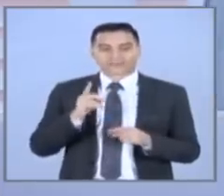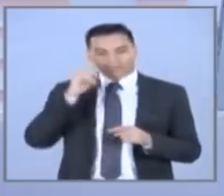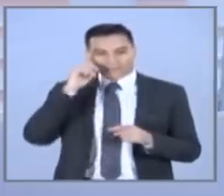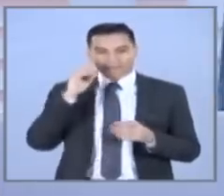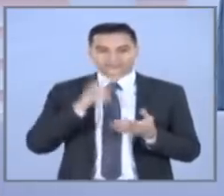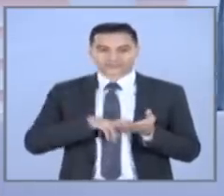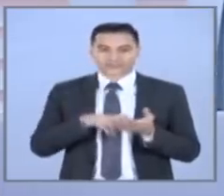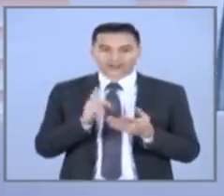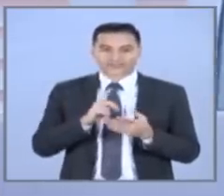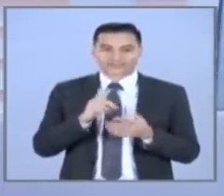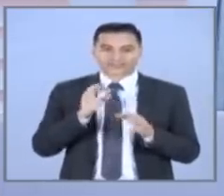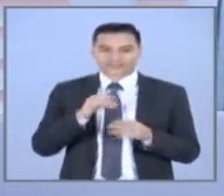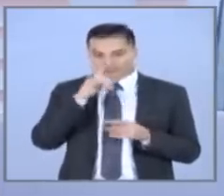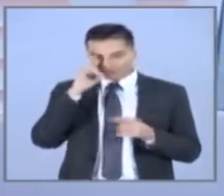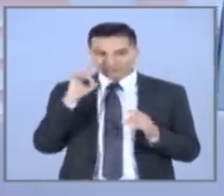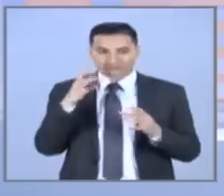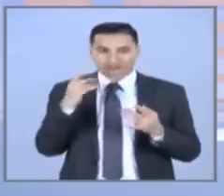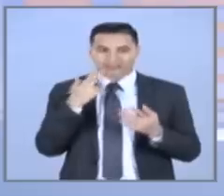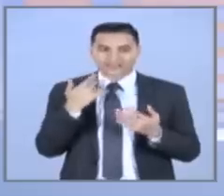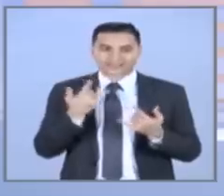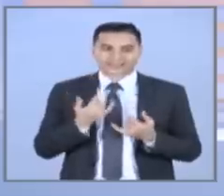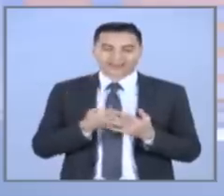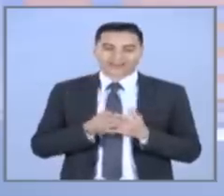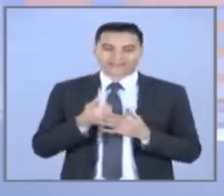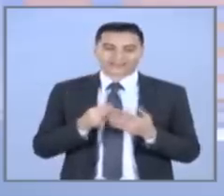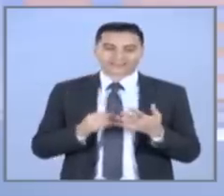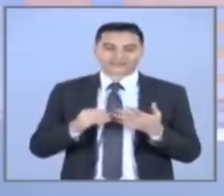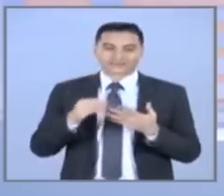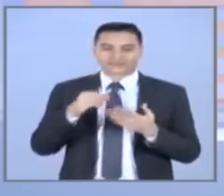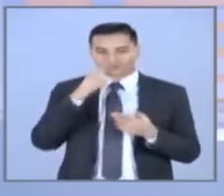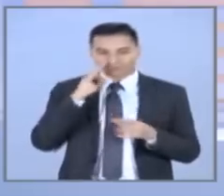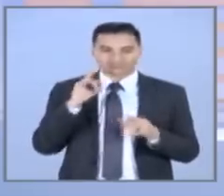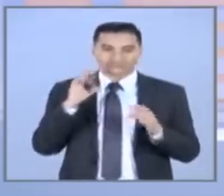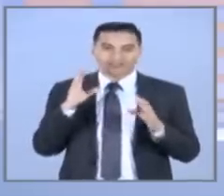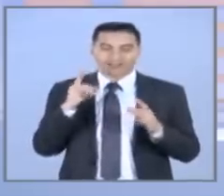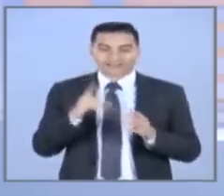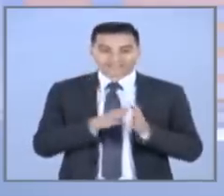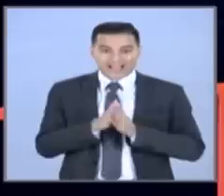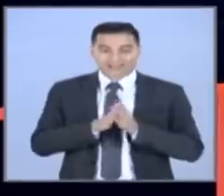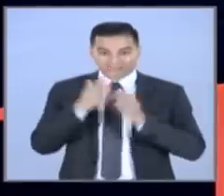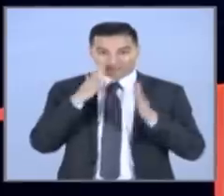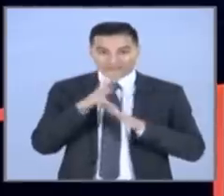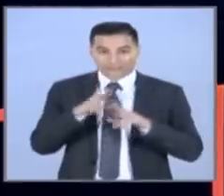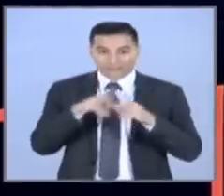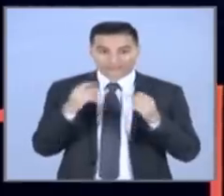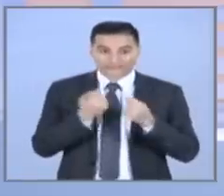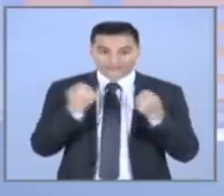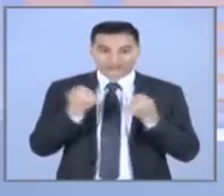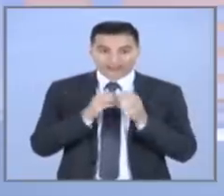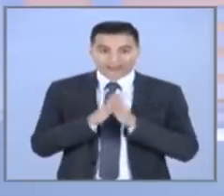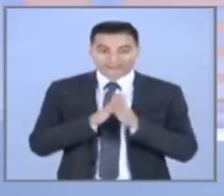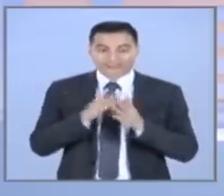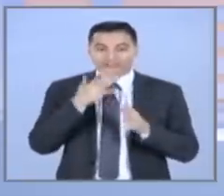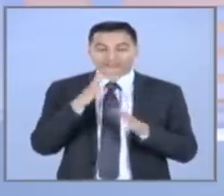اللي فاتت، فإن شاء الله المرة دي أفضل شوية. إن شاء الله. استعدته بشكل مختلف؟ طبعًا.